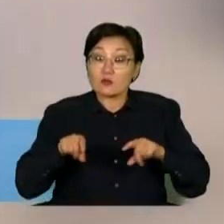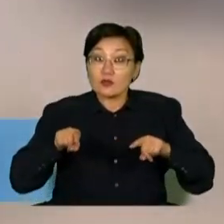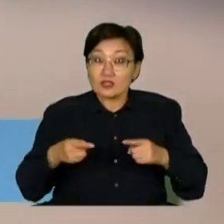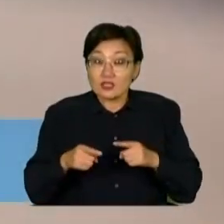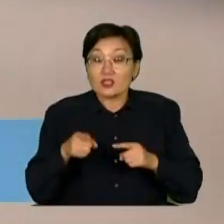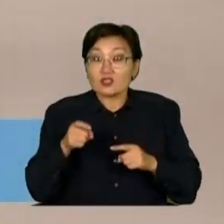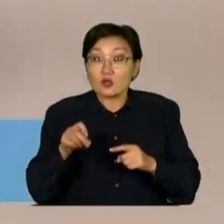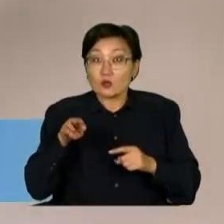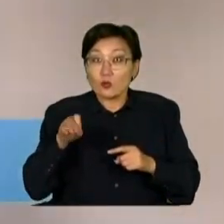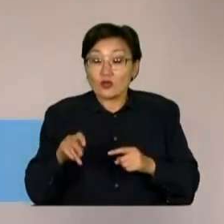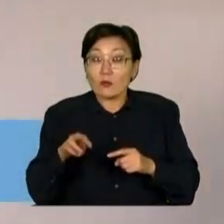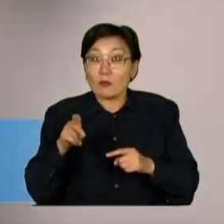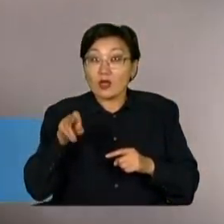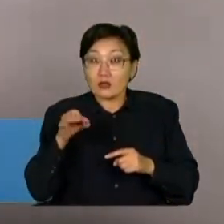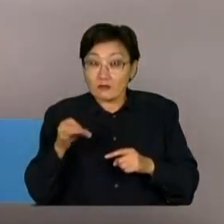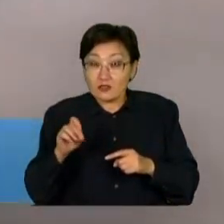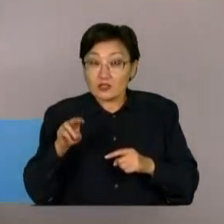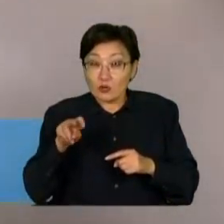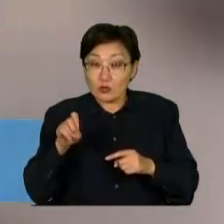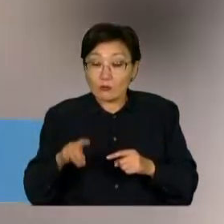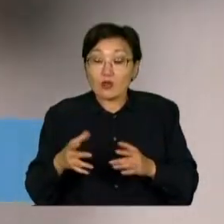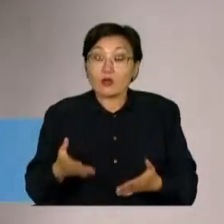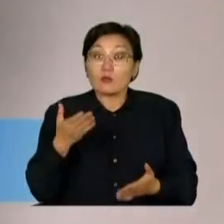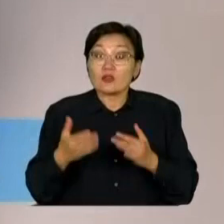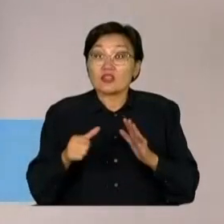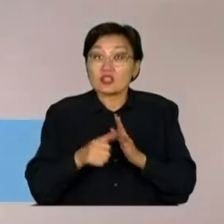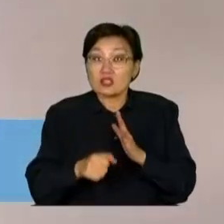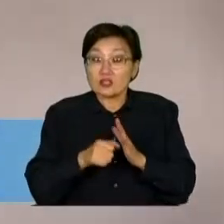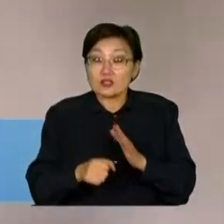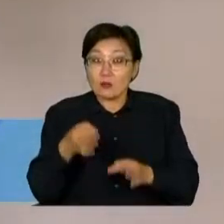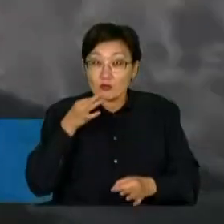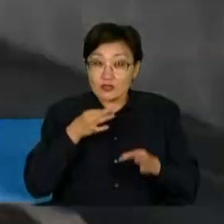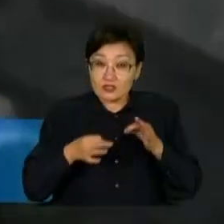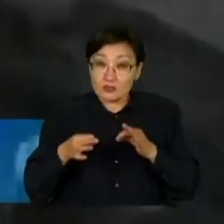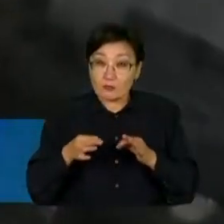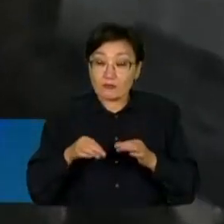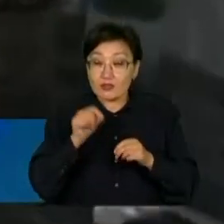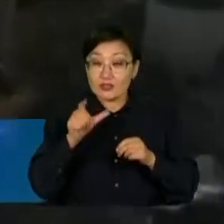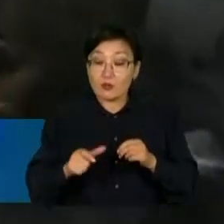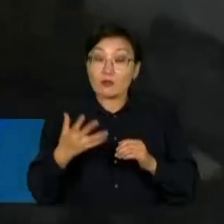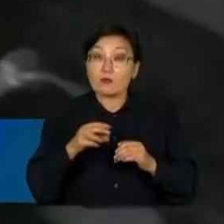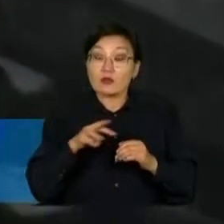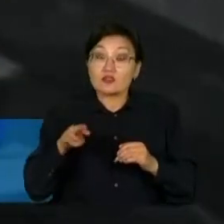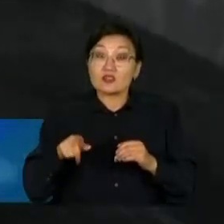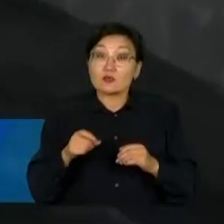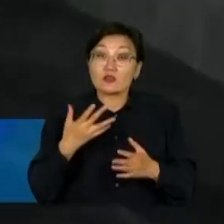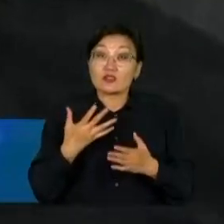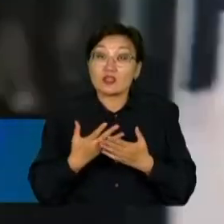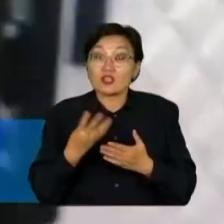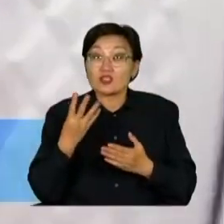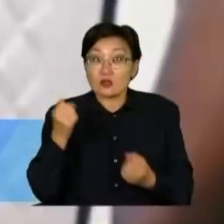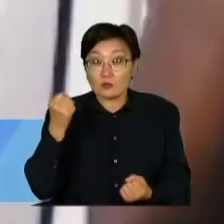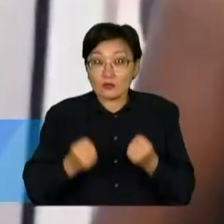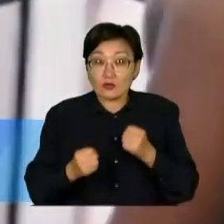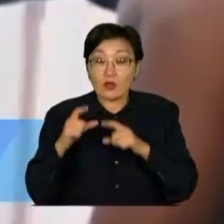100 тонн маковой соломы, более 600 флаконов лекарственных препаратов, около 5 миллионов тенге, 4 автомашины и